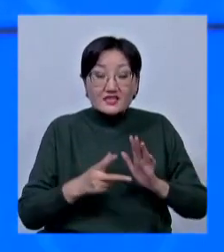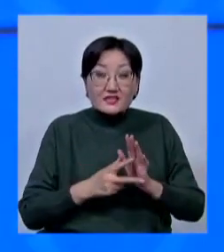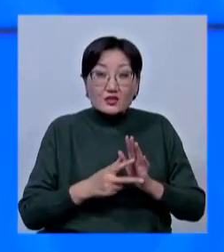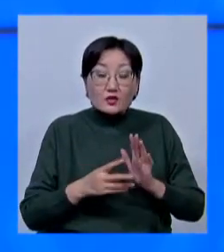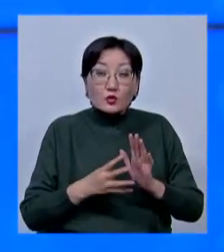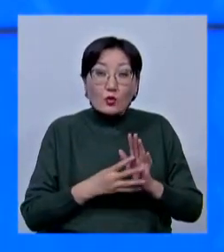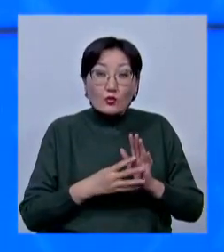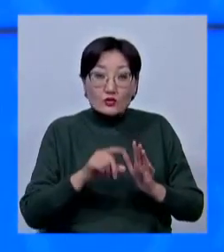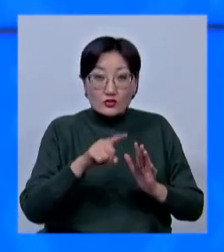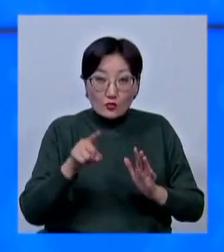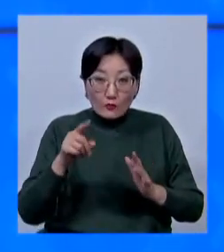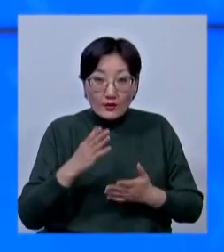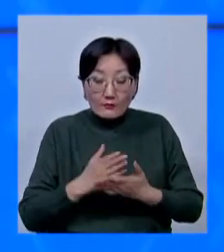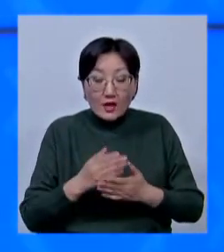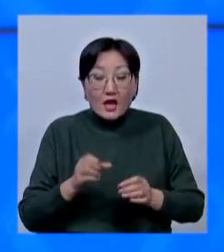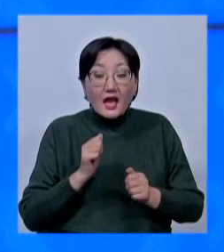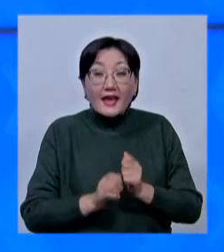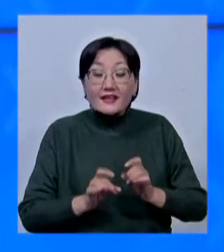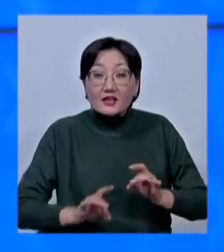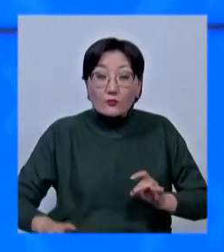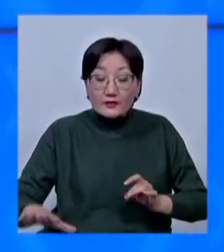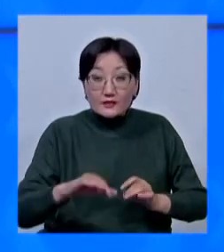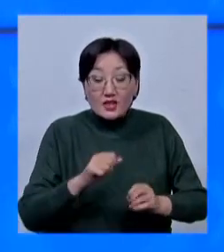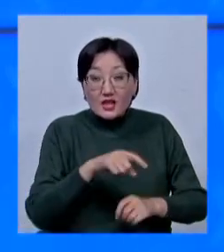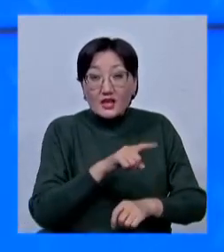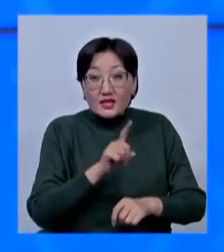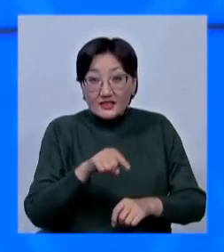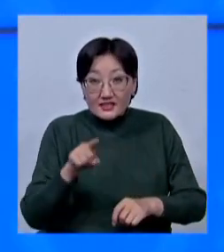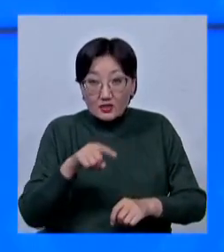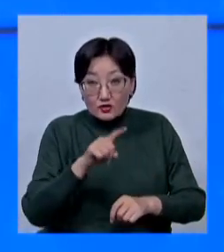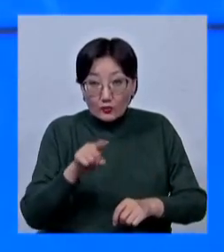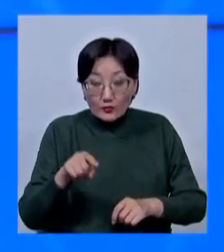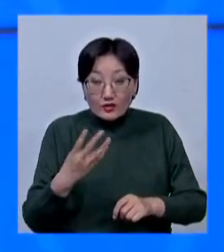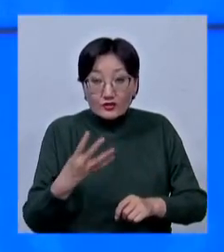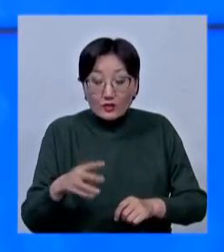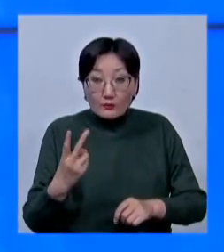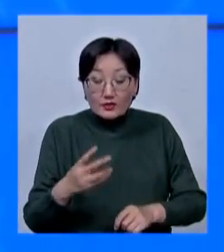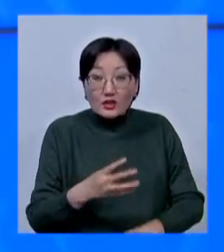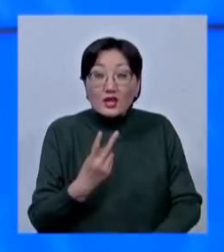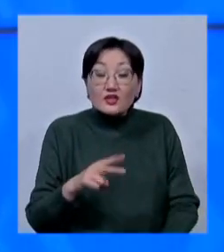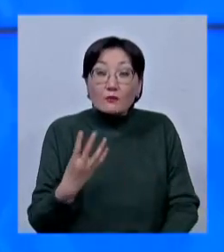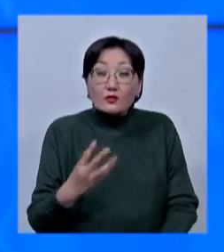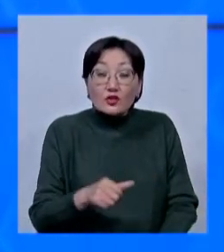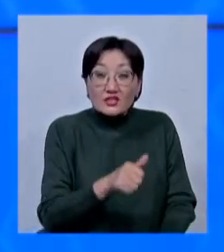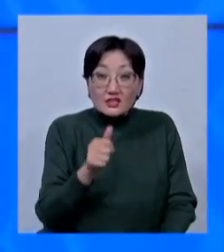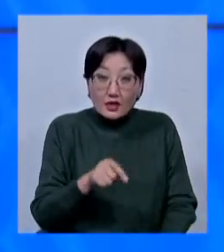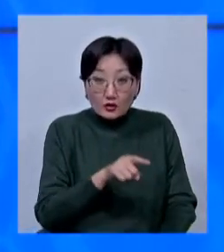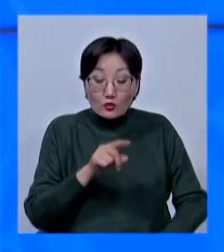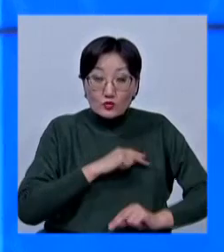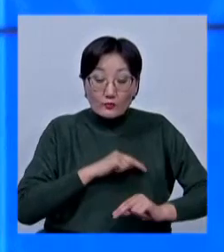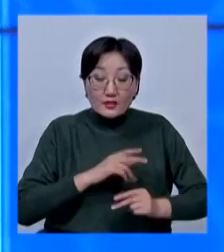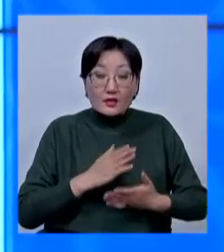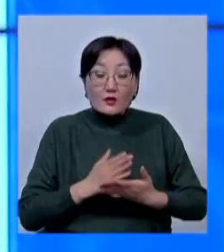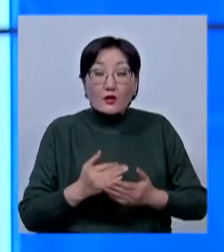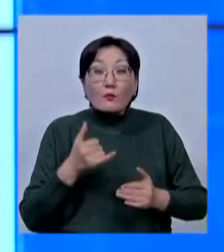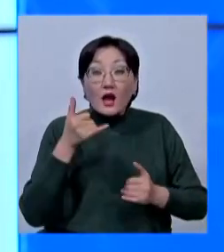9 нөмір бар. Ол әр ауданның жаңағы кезекші нөмірлері, ол 24 сағат жұмыс жасап тұрады, басқарманың нөмірі.